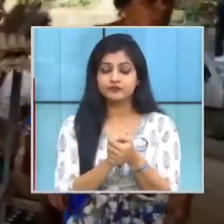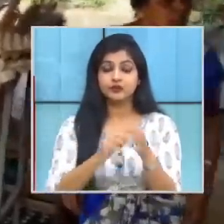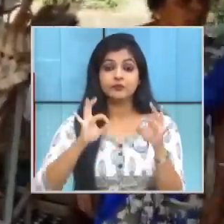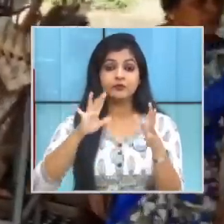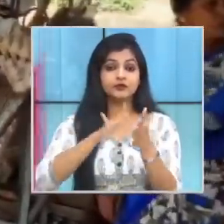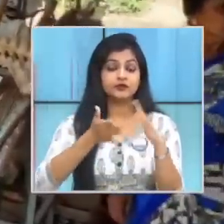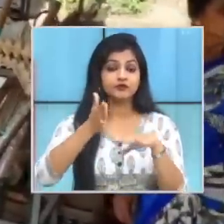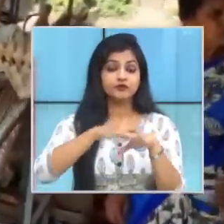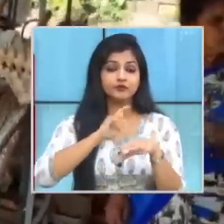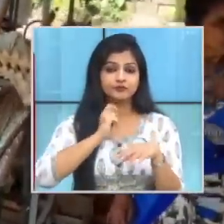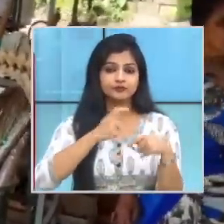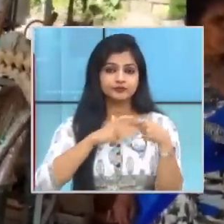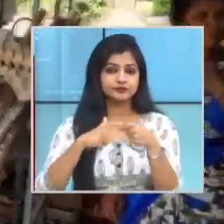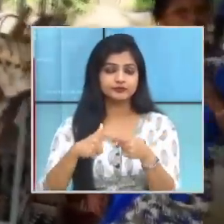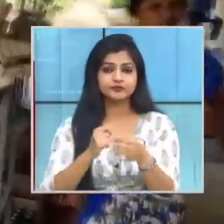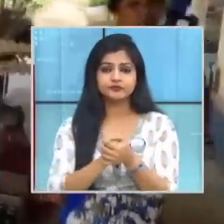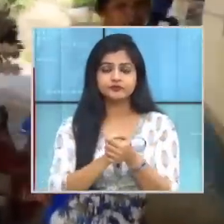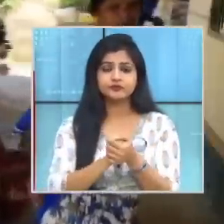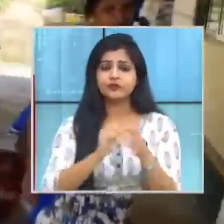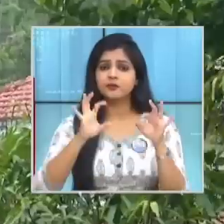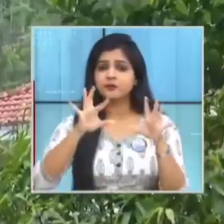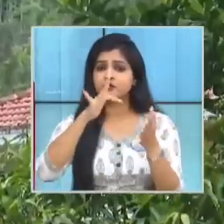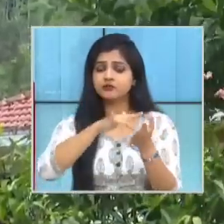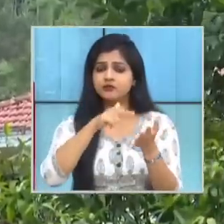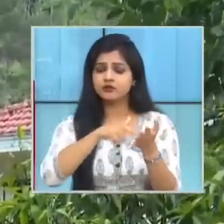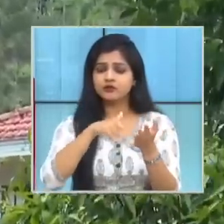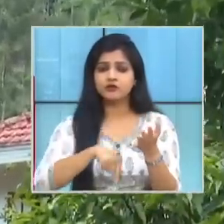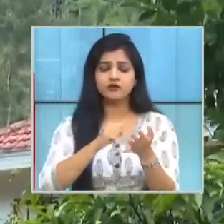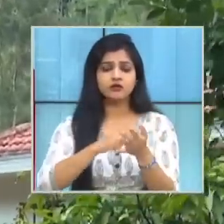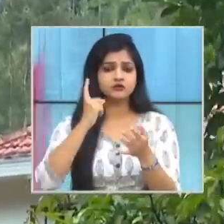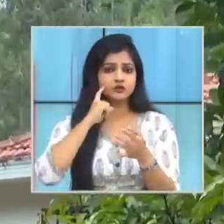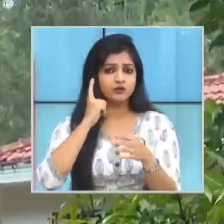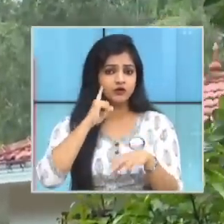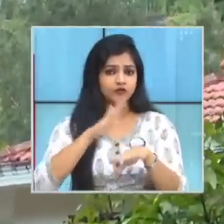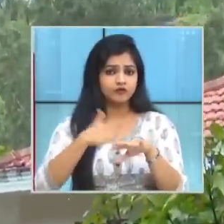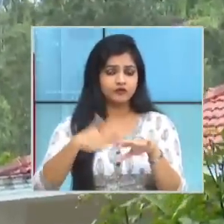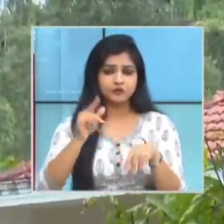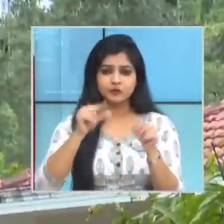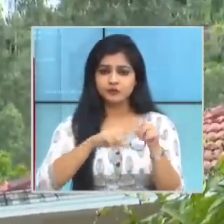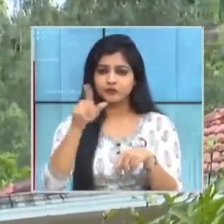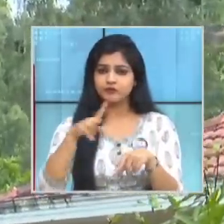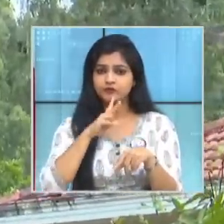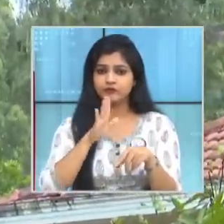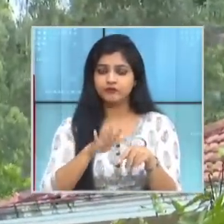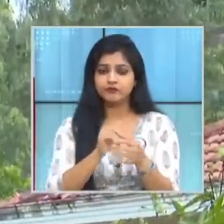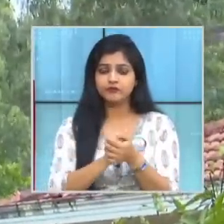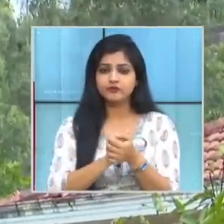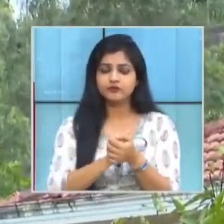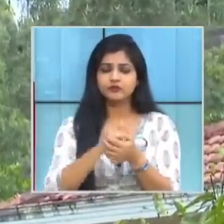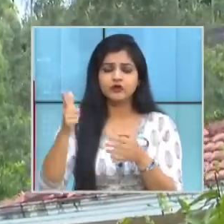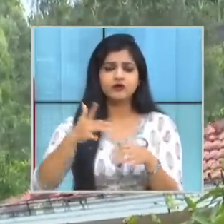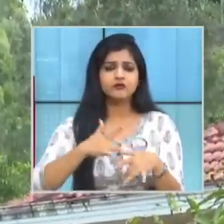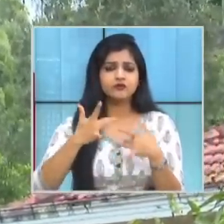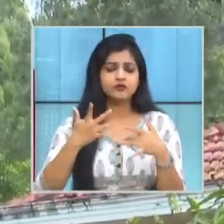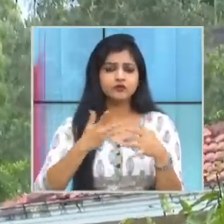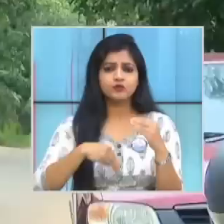പത്തനംതിട്ടയിൽ നേവി ജയശങ്കർ വിവരങ്ങളുമായി ചേരുന്നുണ്ട്. ജയശങ്കർ, പത്തനംതിട്ടയിലും പ്രകമ്പനമുണ്ടായി, ഇങ്ങനെ ശബ്ദം കേട്ടു എന്ന് നാട്ടുകാർ പറയുന്നുണ്ട്. എന്താണ് അവർക്ക്